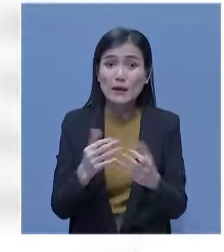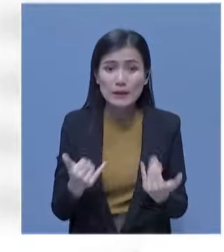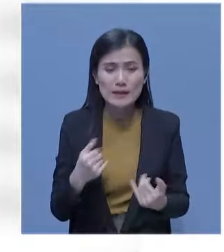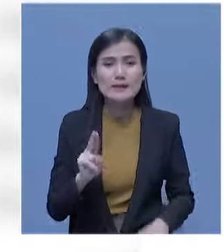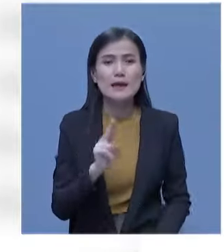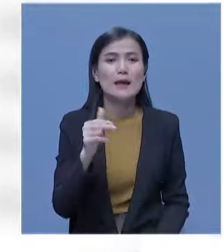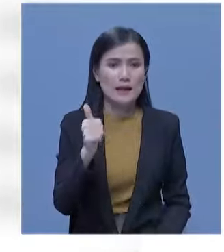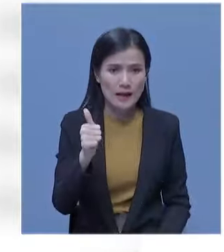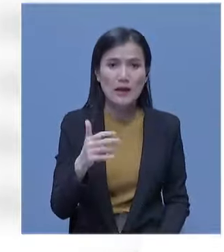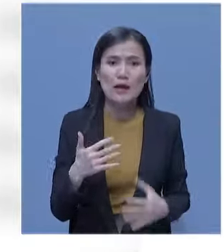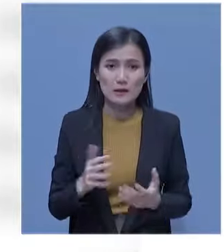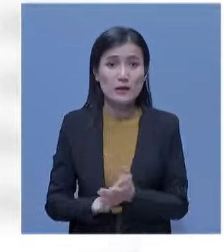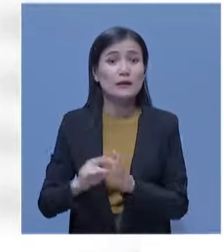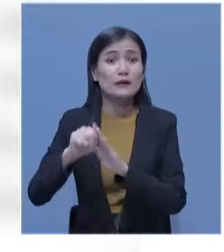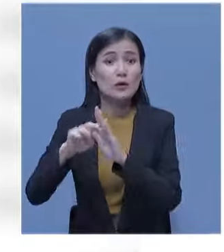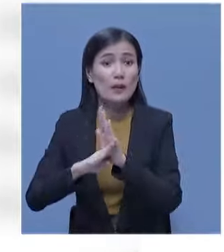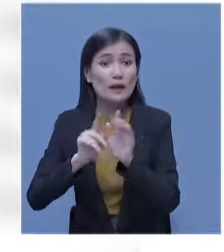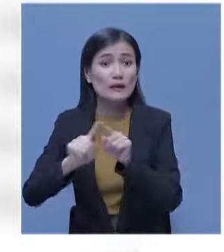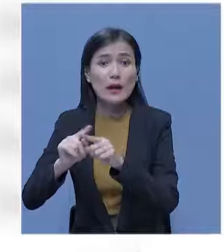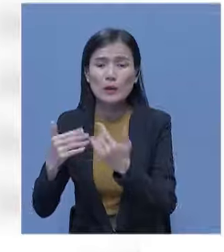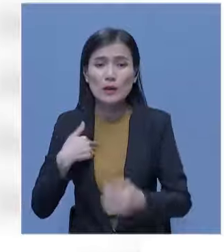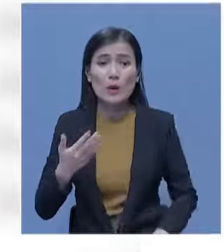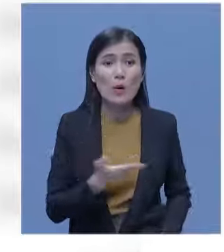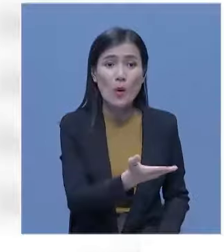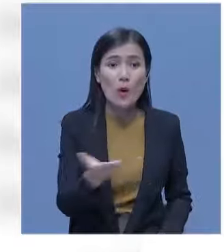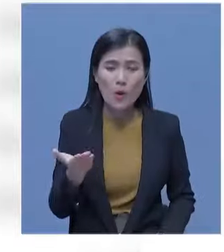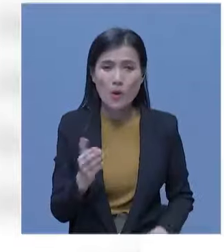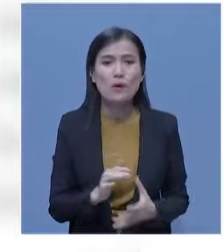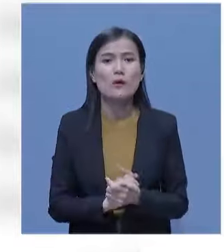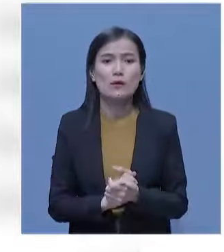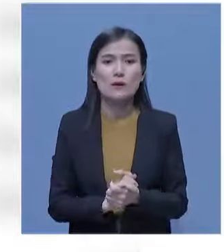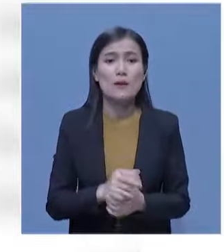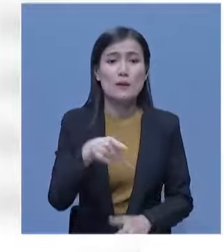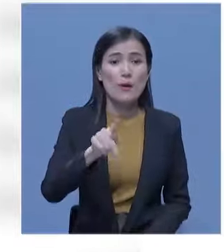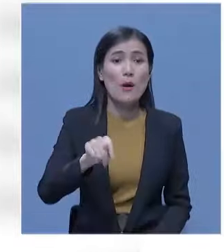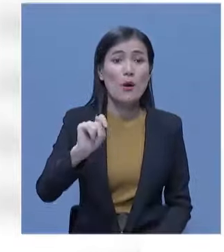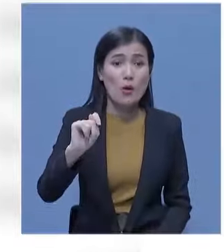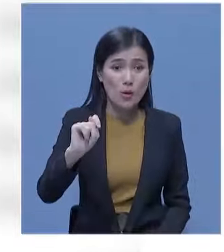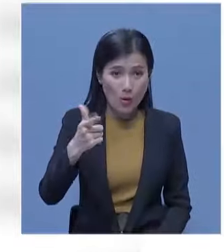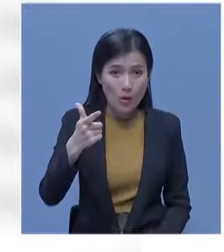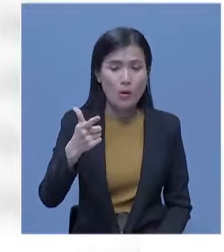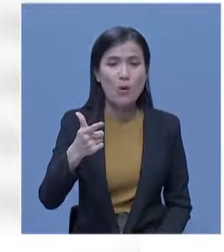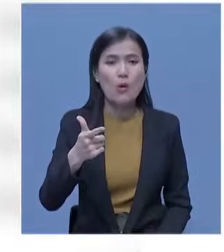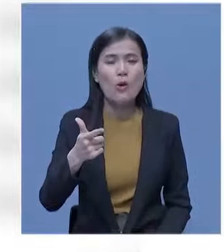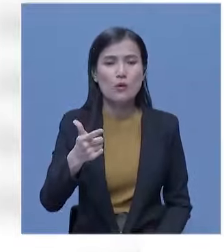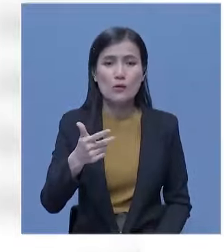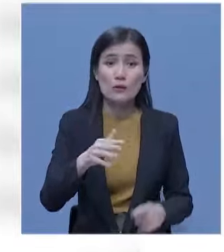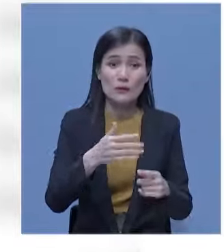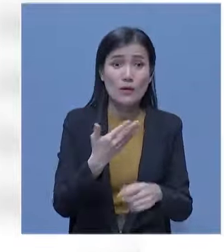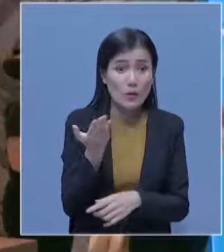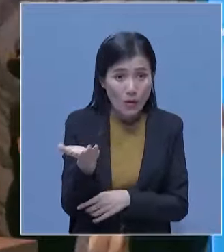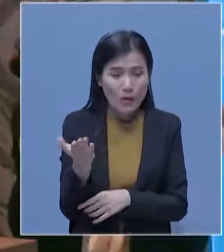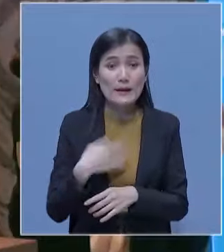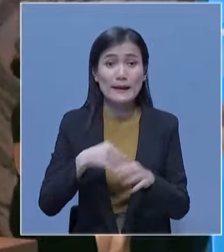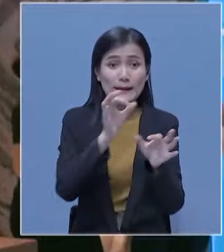ซึ่งนโยบายดังกล่าวค่ะเป็นการขอความร่วมมือจากสำนักงานป้องกันและปราบปรามการฟอกเงินหรือว่าปปง.รวมไปถึงธนาคารให้กส